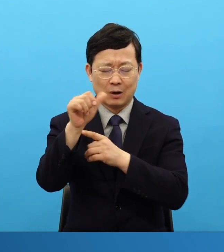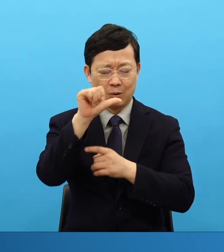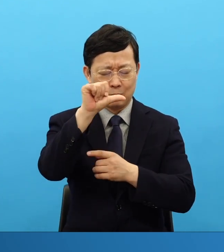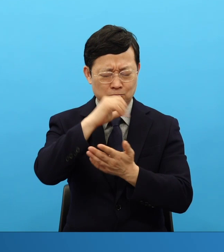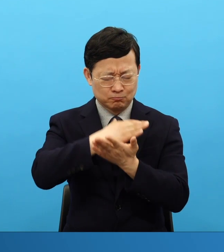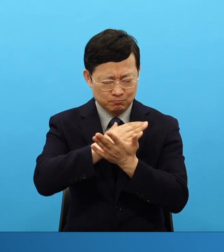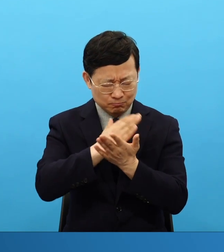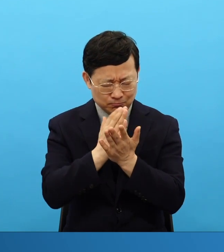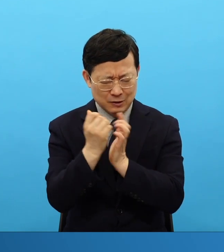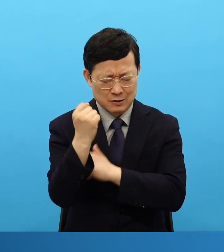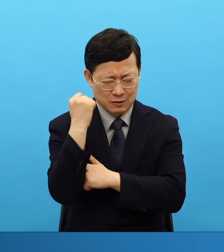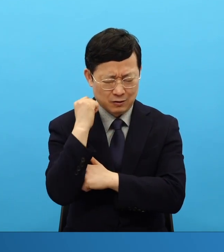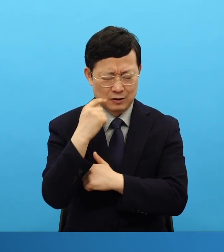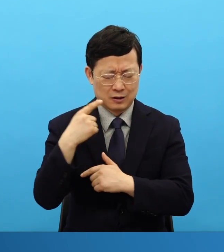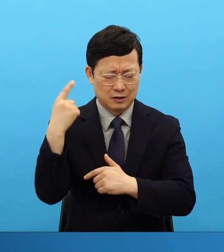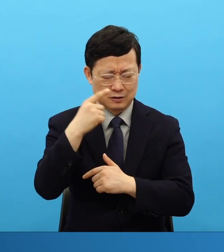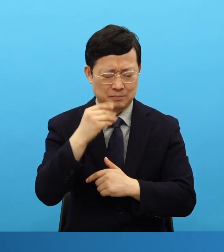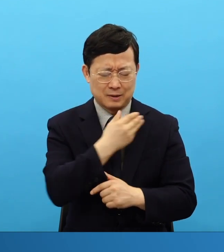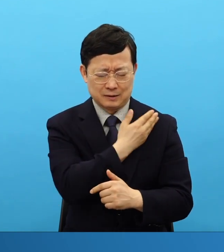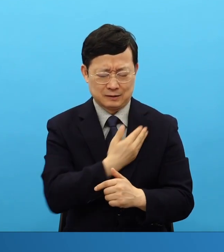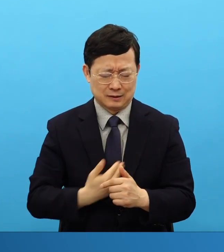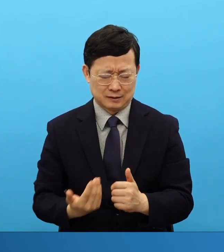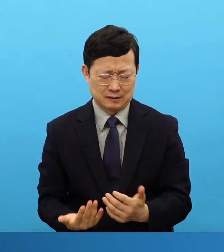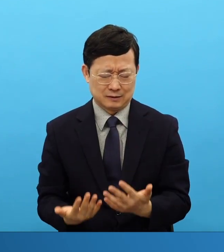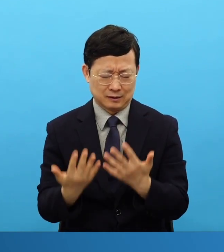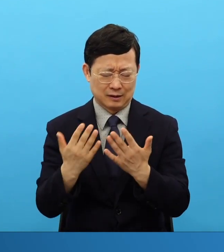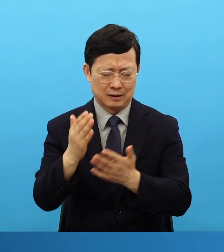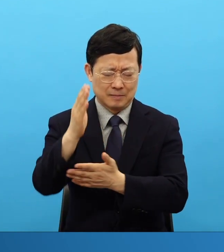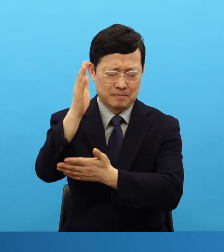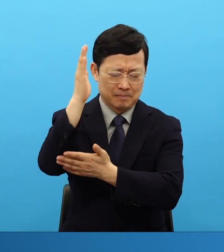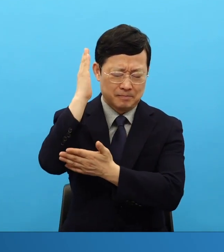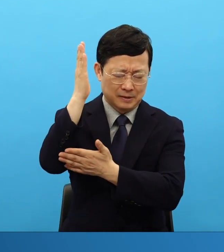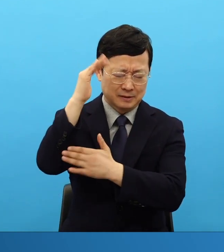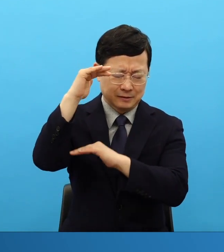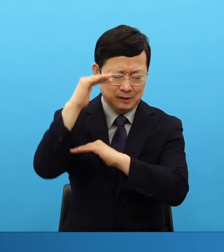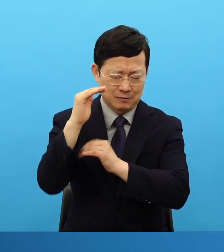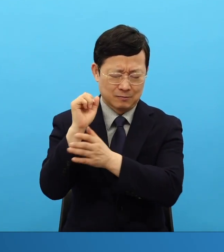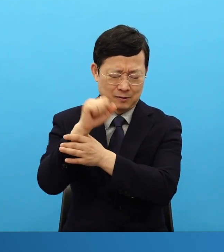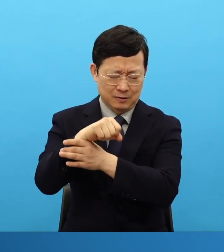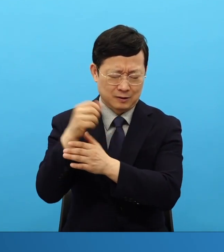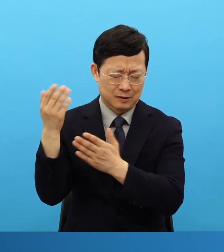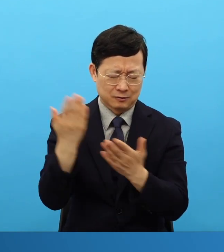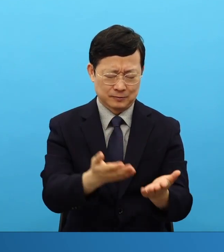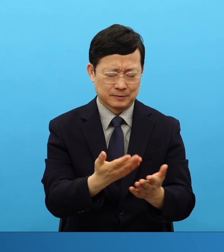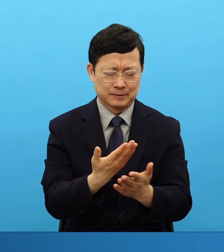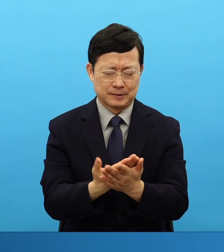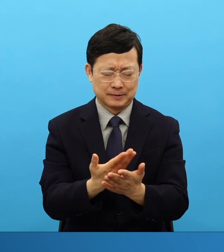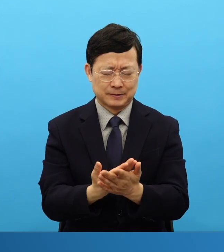오력과 1천만 제자 살 메시지를 주시옵소서.